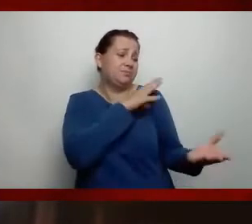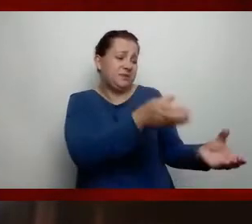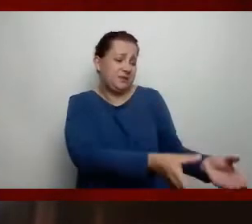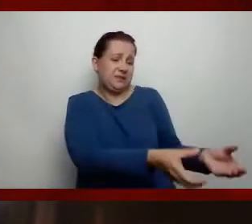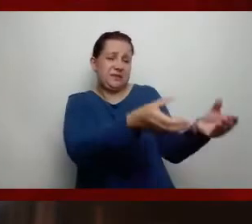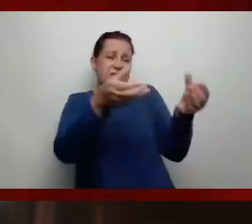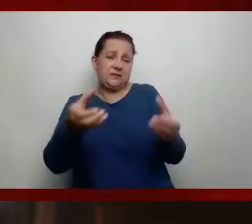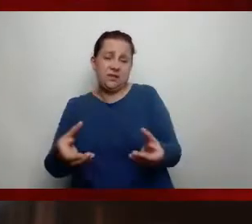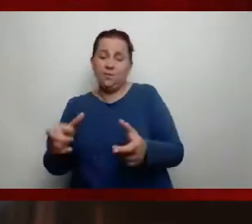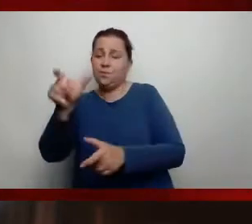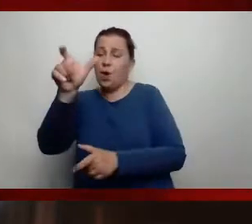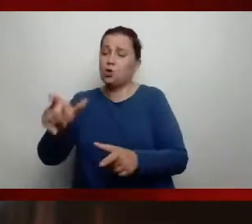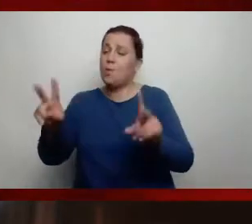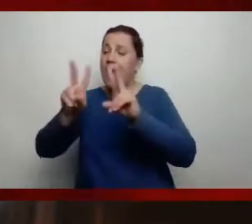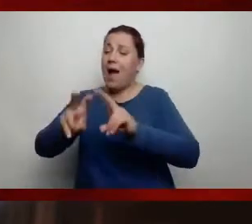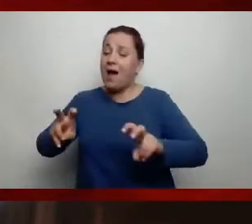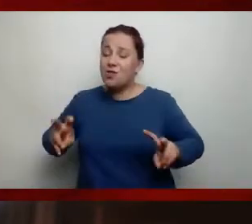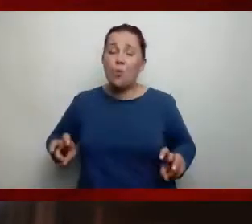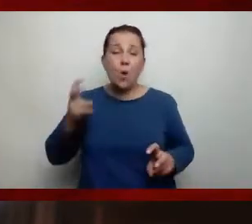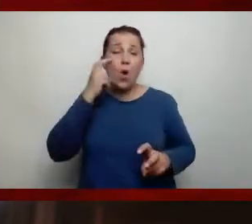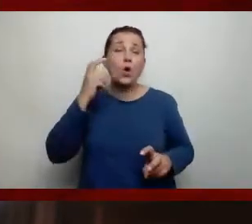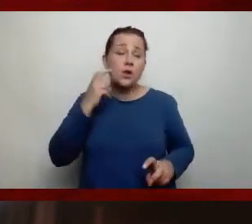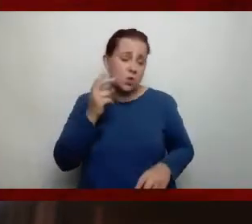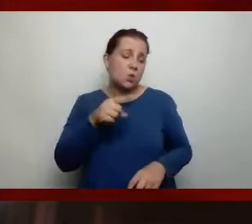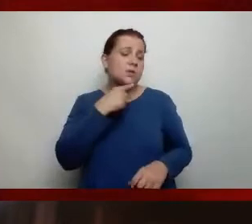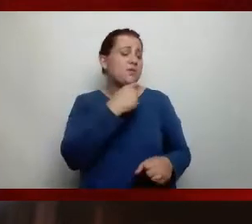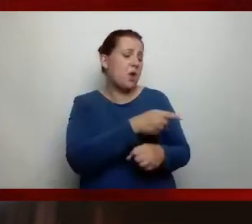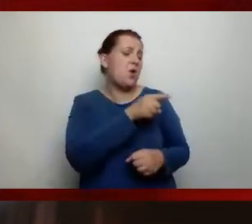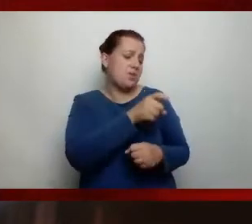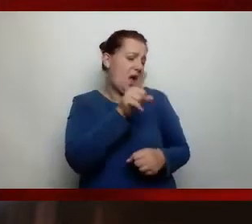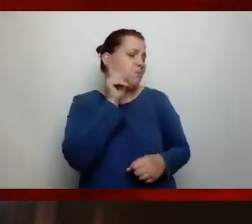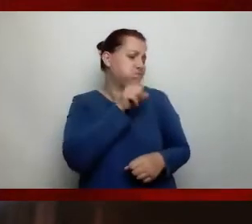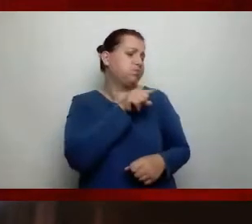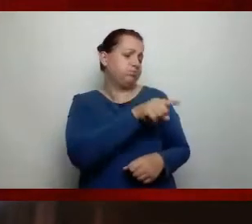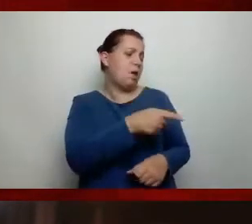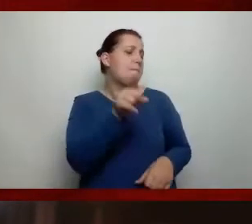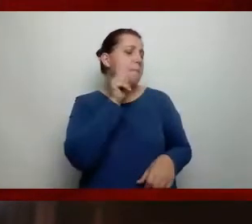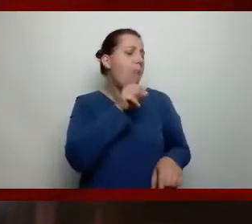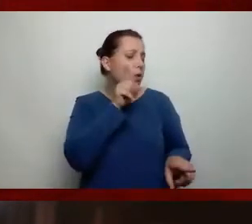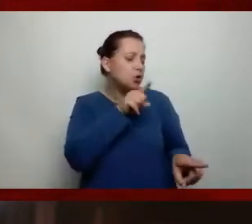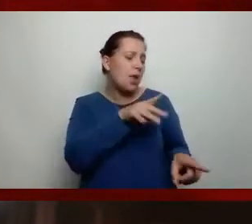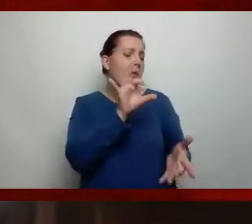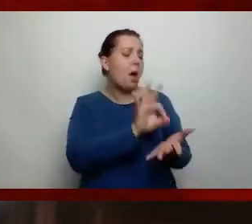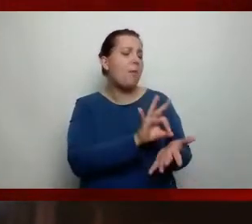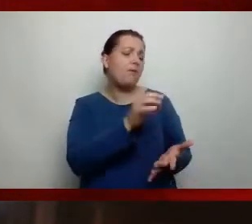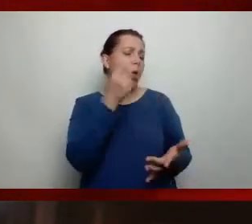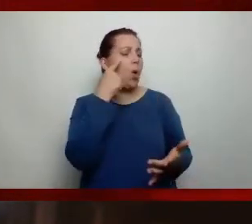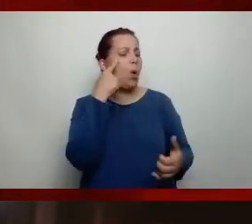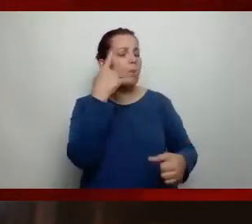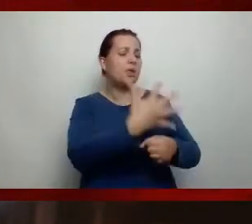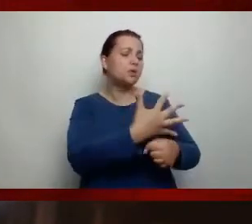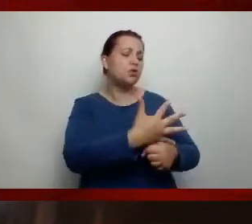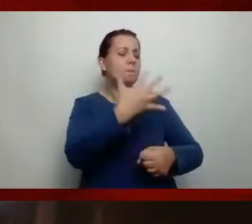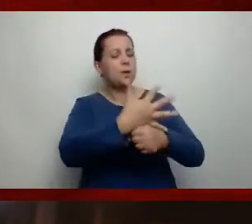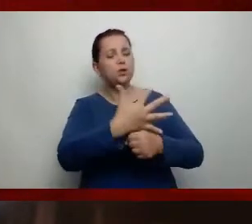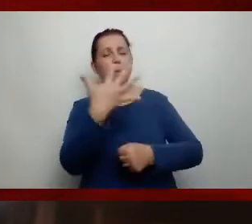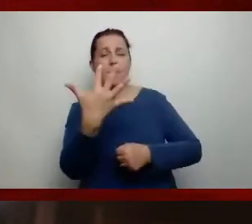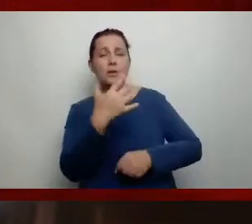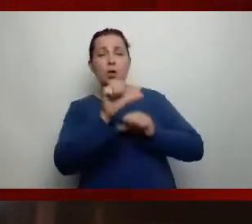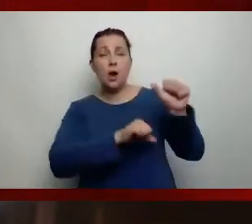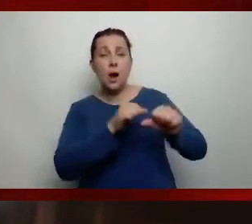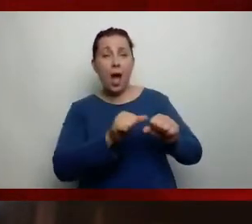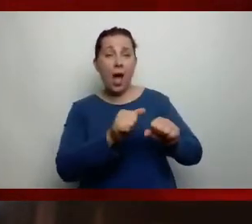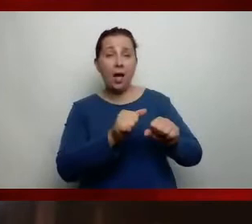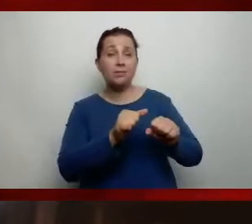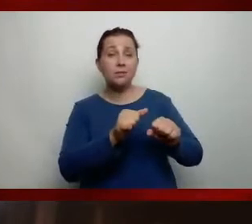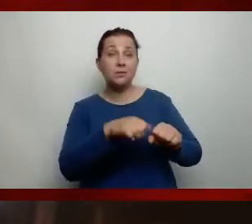Antropolog z Kijowa stwierdziła, że rzeczywiście jest to mężczyzna, który pewnie w momencie śmierci miał 50-55 lat, wszystko się